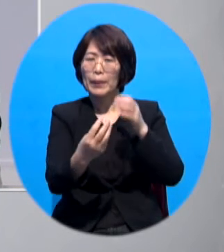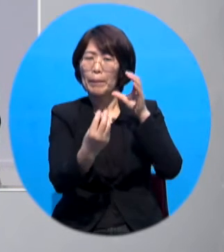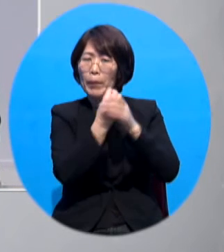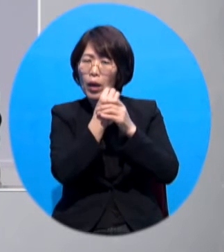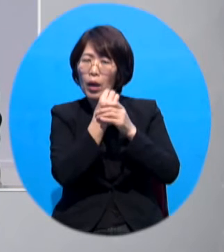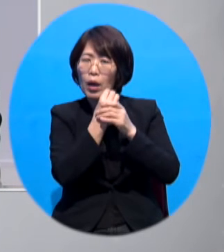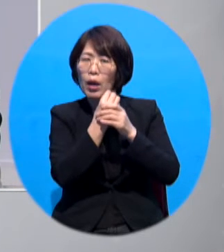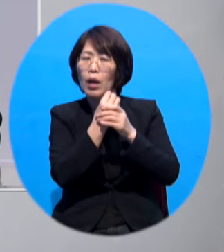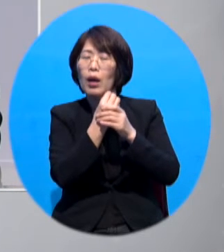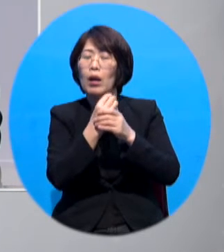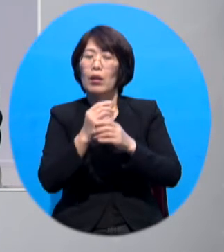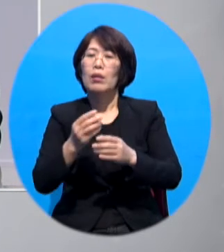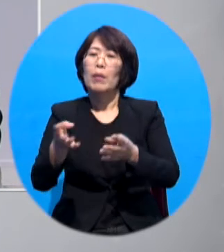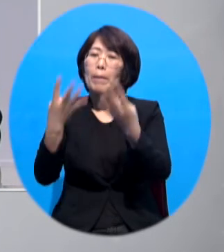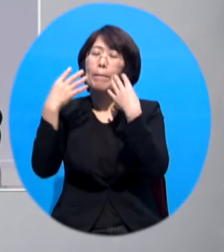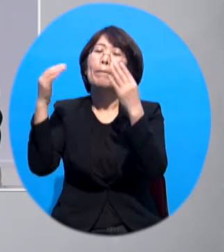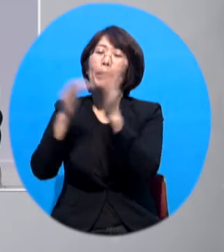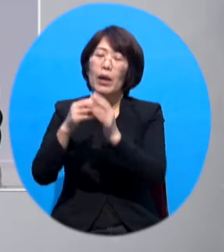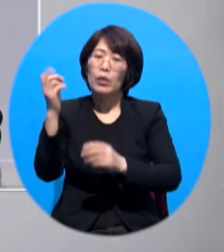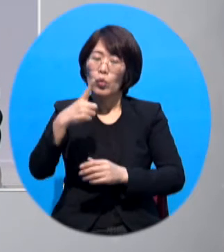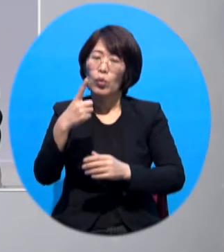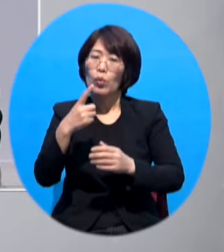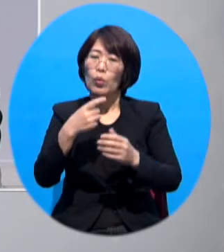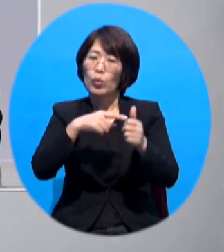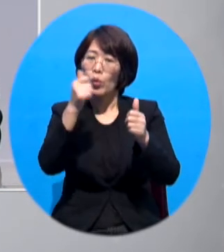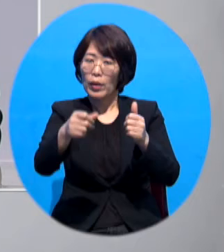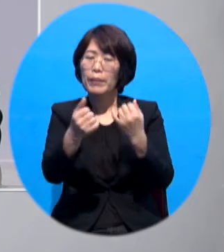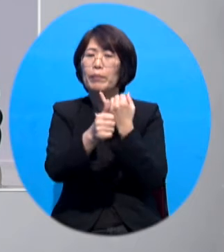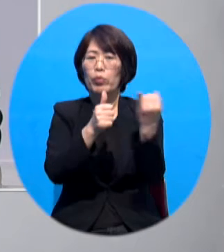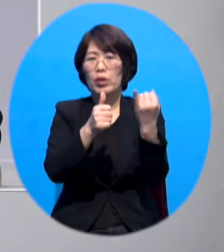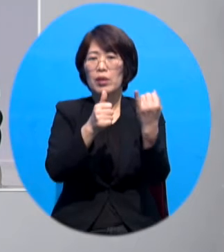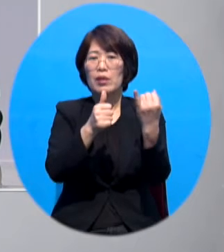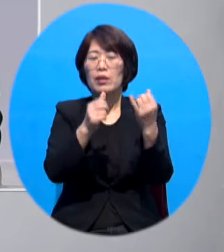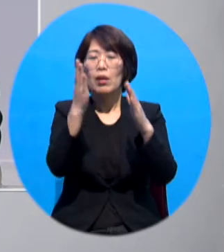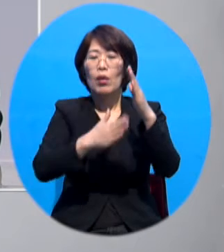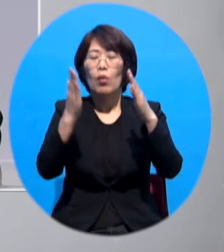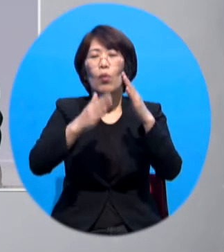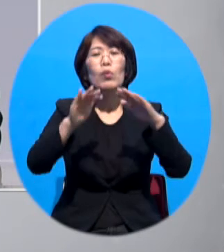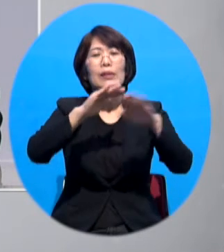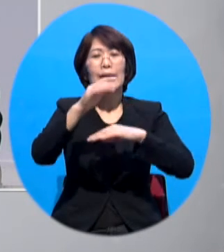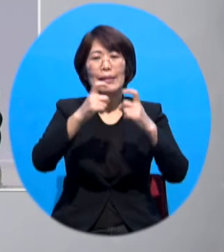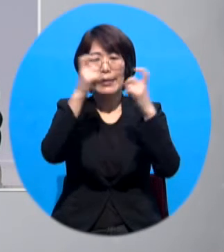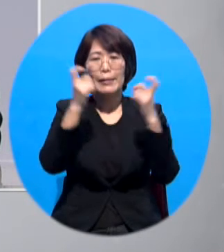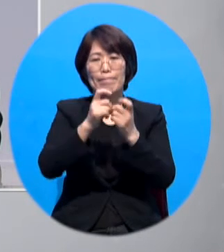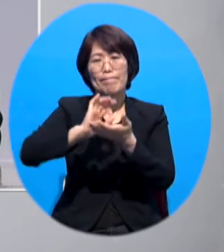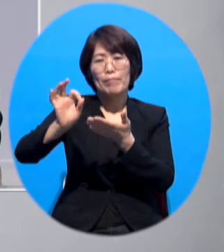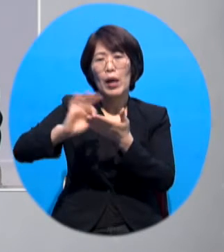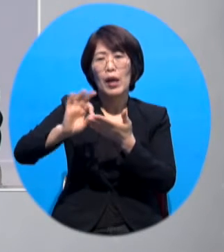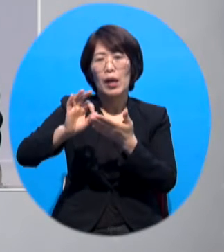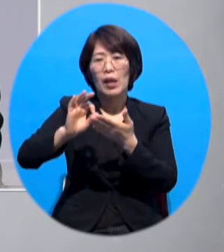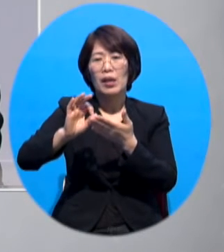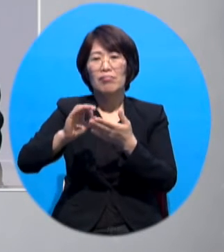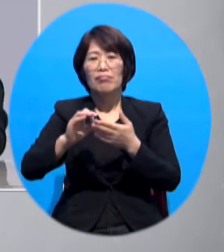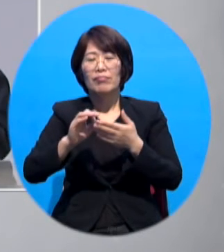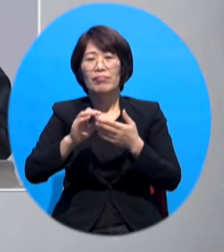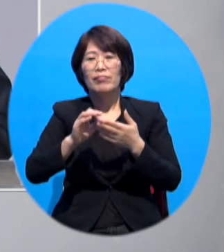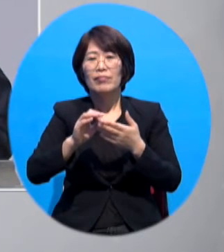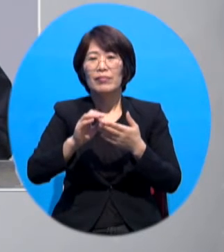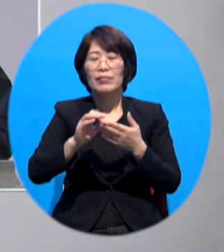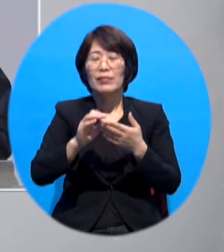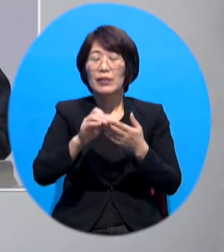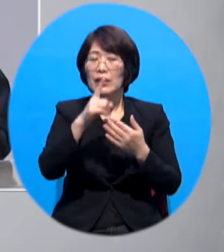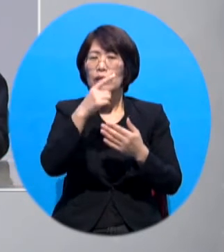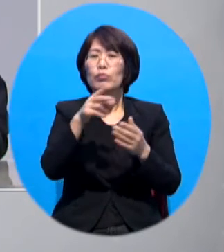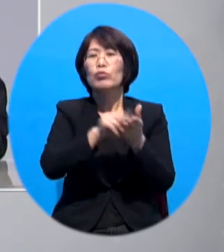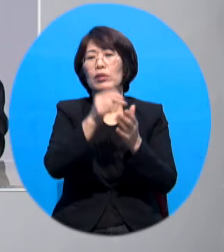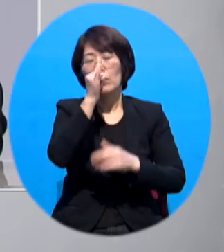됐습니다 그리고 결 강림 인 배우자가 관용차를 사적 으로 이용해서 황제의 진을 받았습니다 본청 공무원